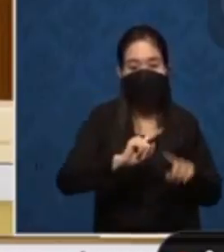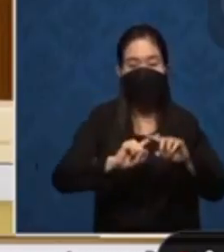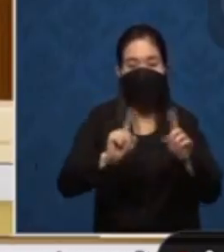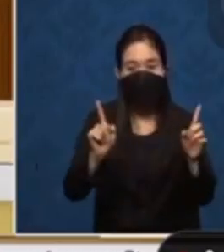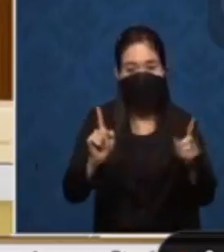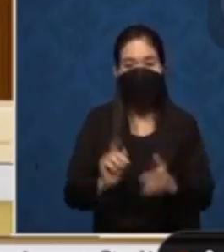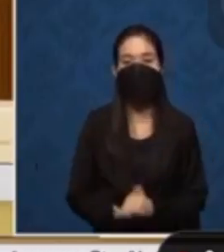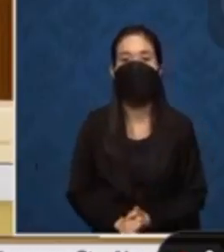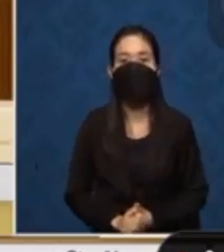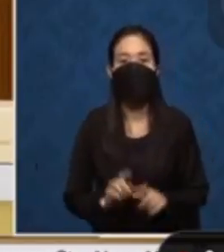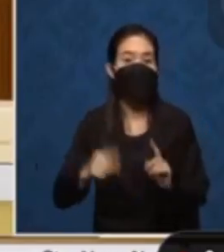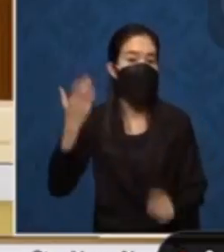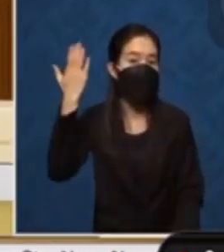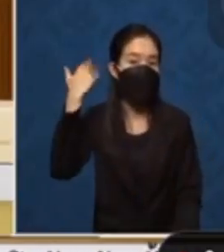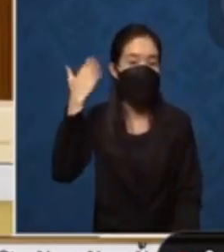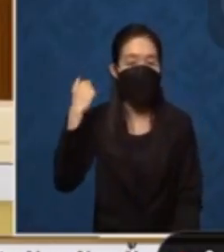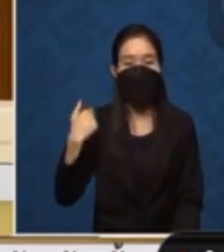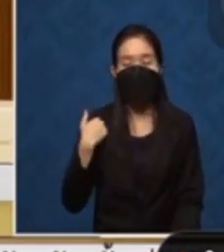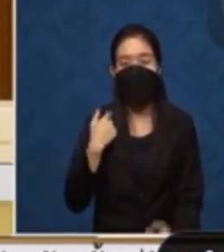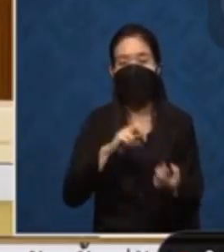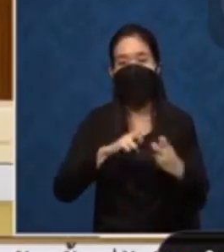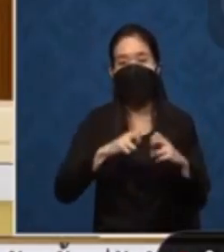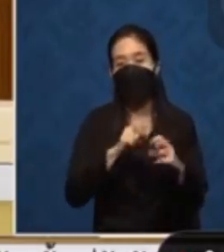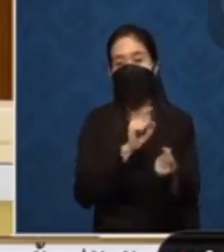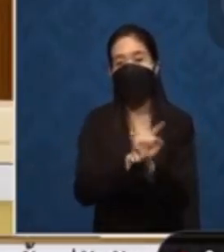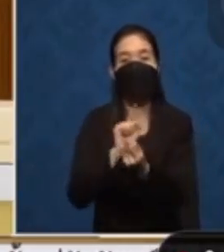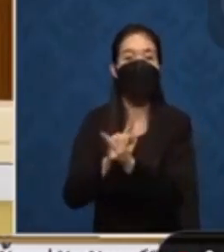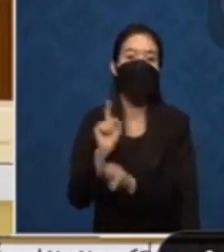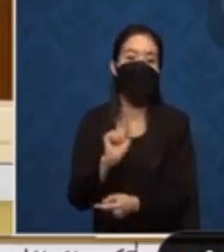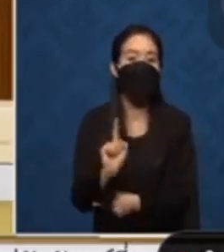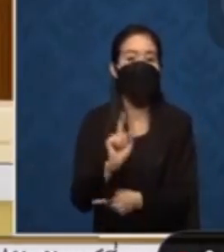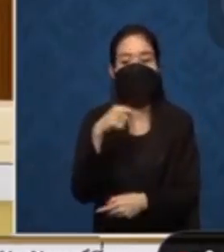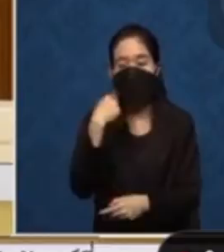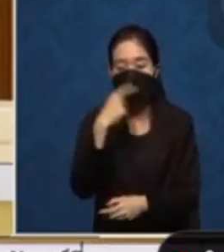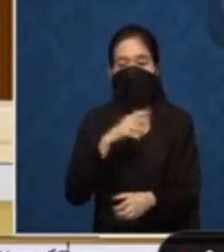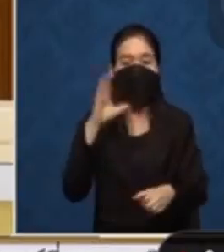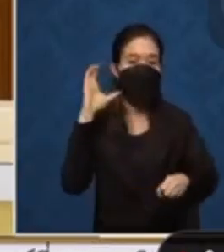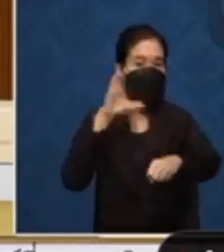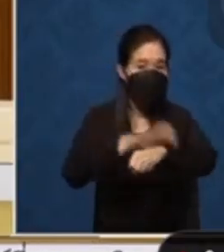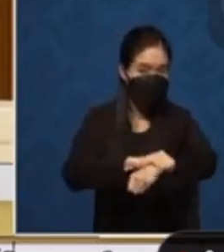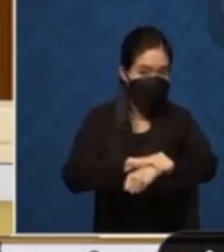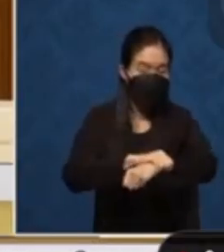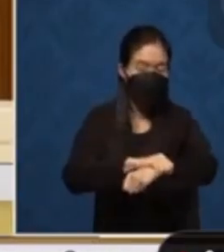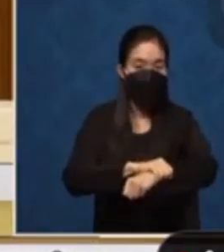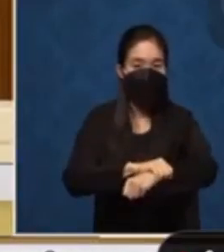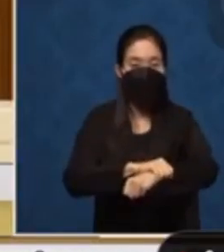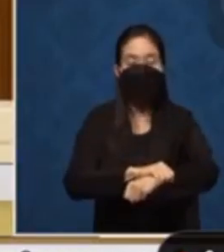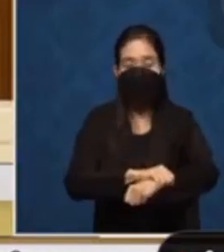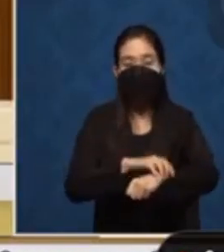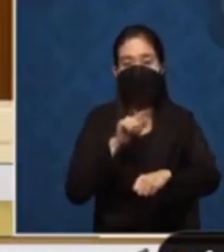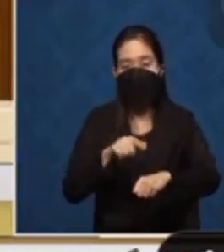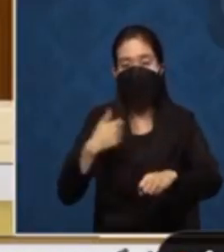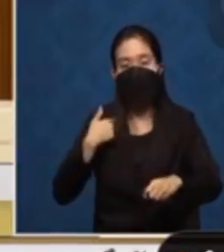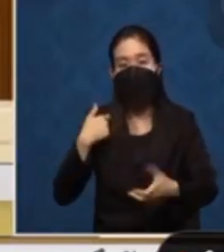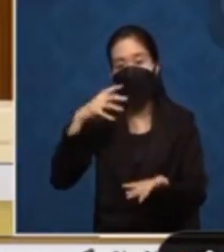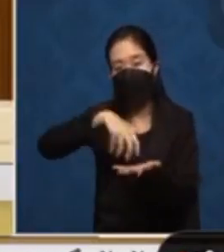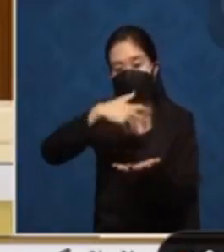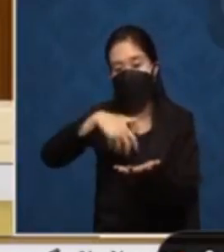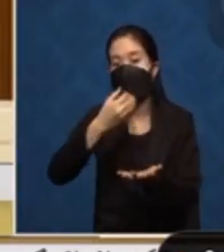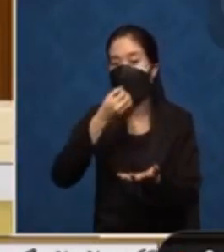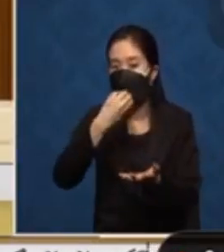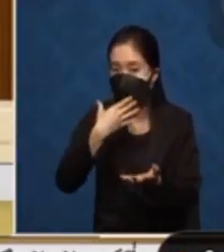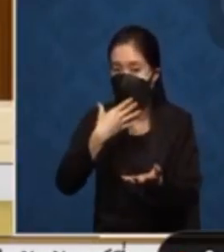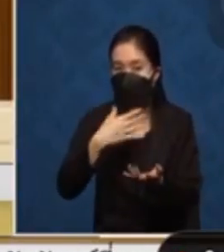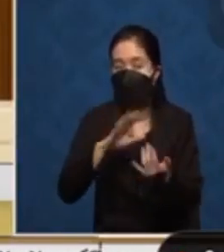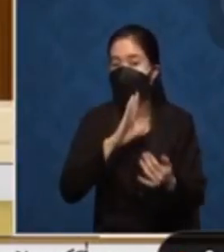เคยมีกรณีนะครัท่านประทานที่มีผู้ถกควบคมตัวดวยอำนาพิเศษเหล่านี้บางส่นออกมาเปิเผยว่าระ